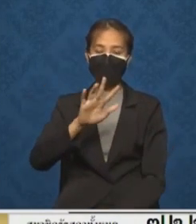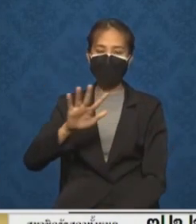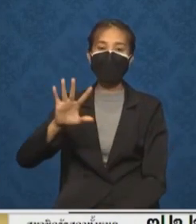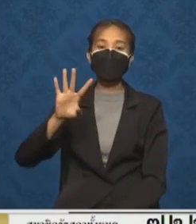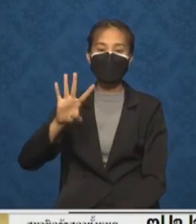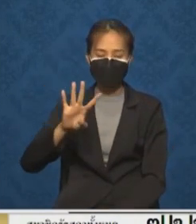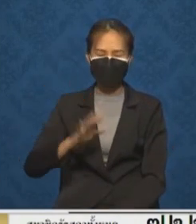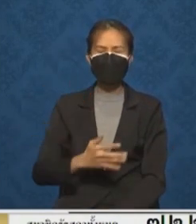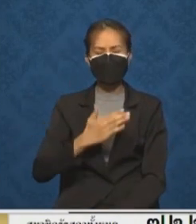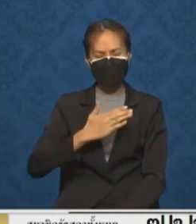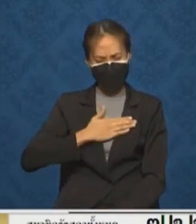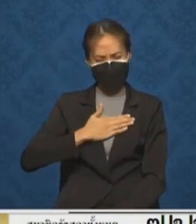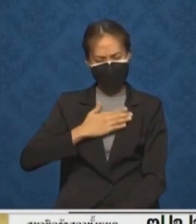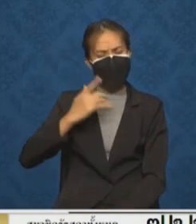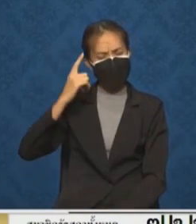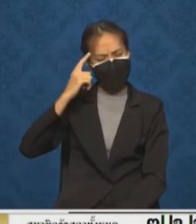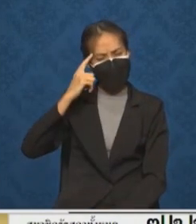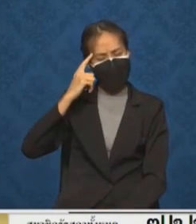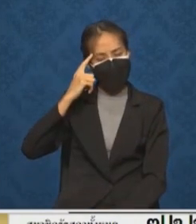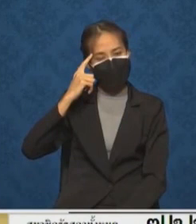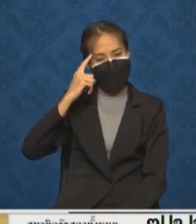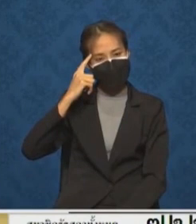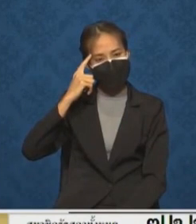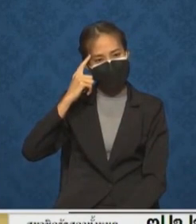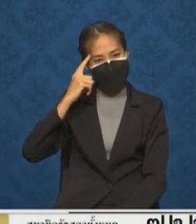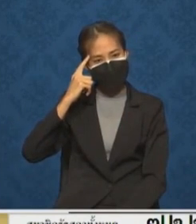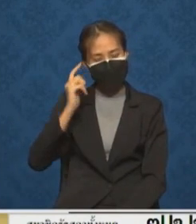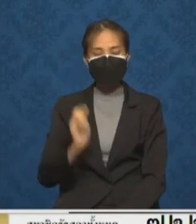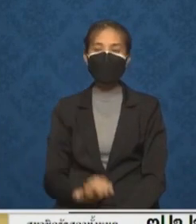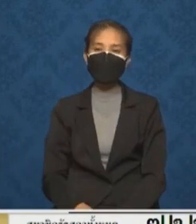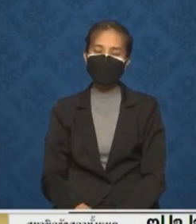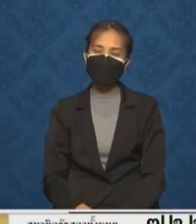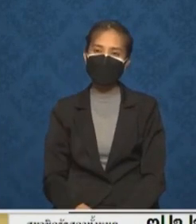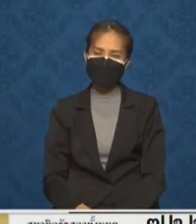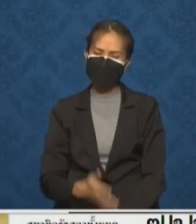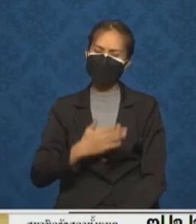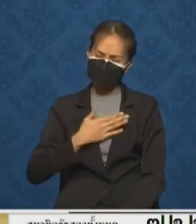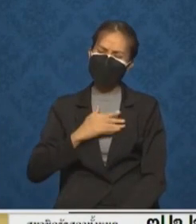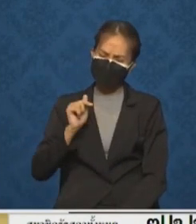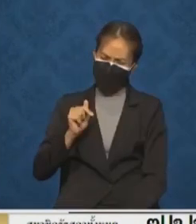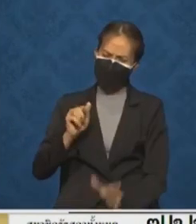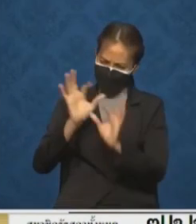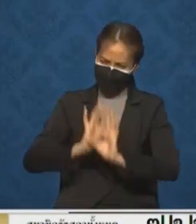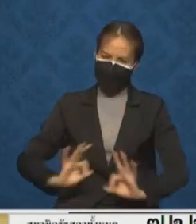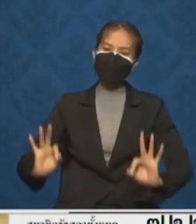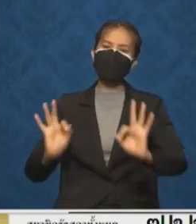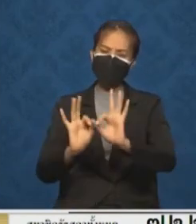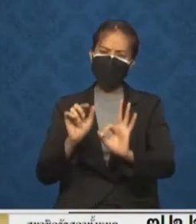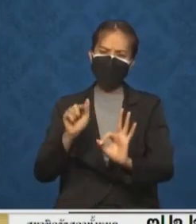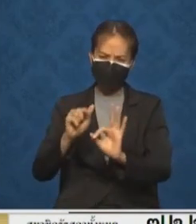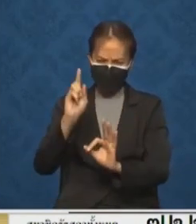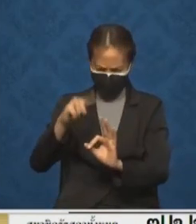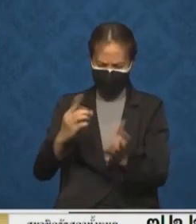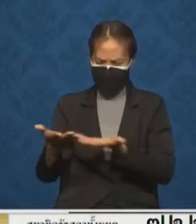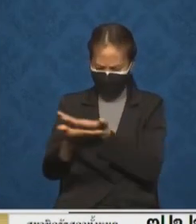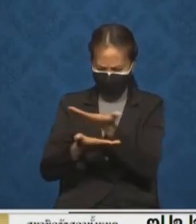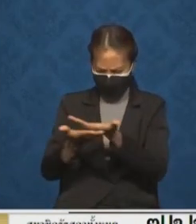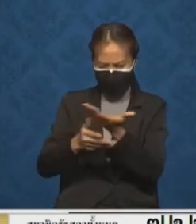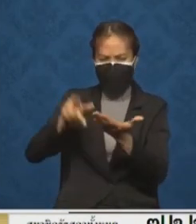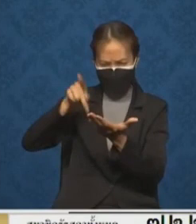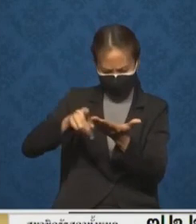2554หรือผมคิดว่าน่าจะเป็นประเด็นสำคัญครับที่ควรได้รับการพิจารณาเป็นพิเศ